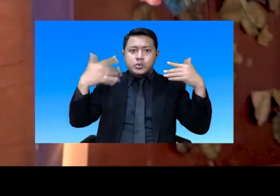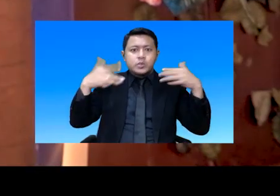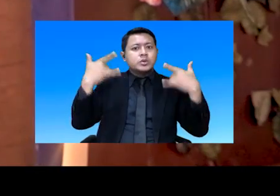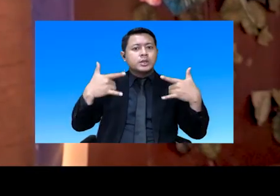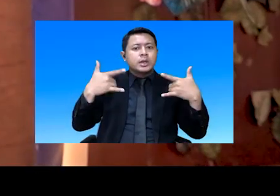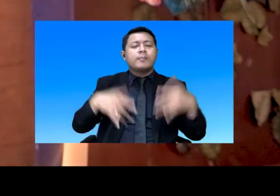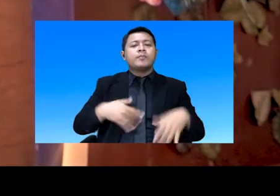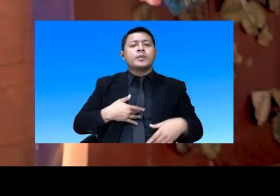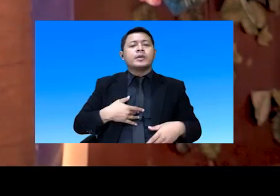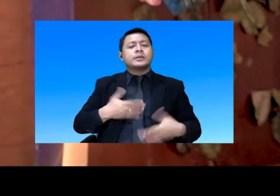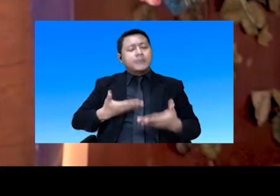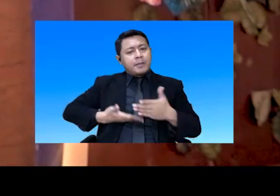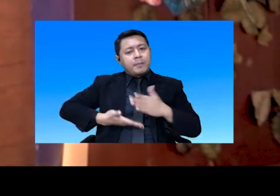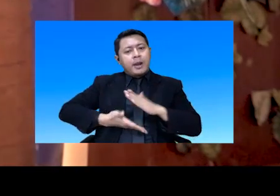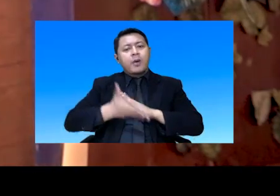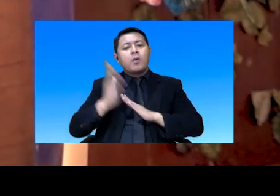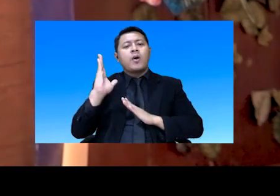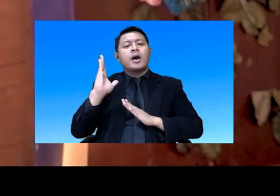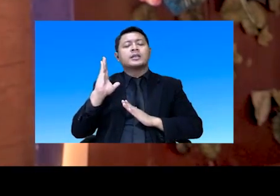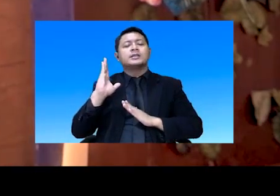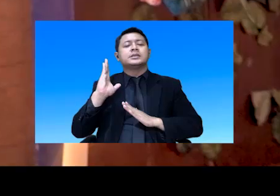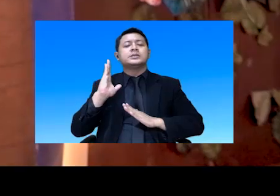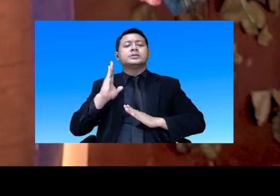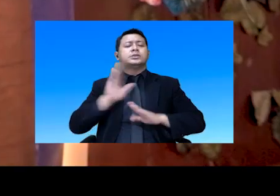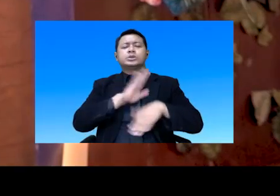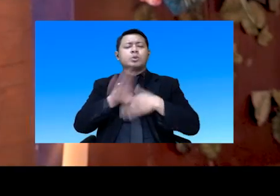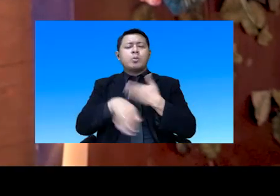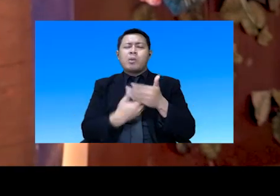Saya melewati satu persatu